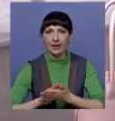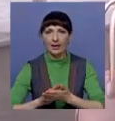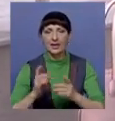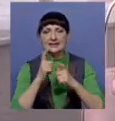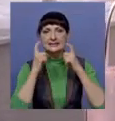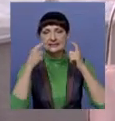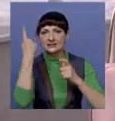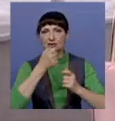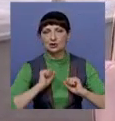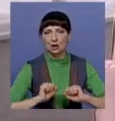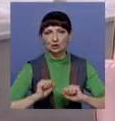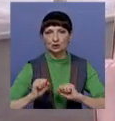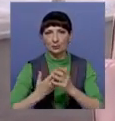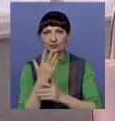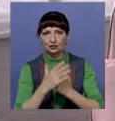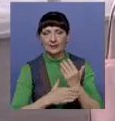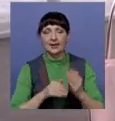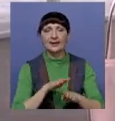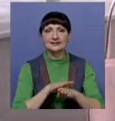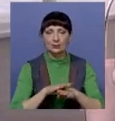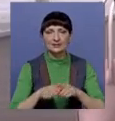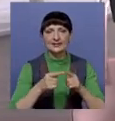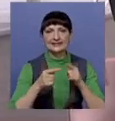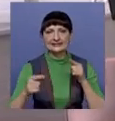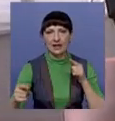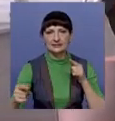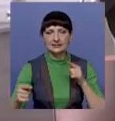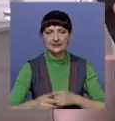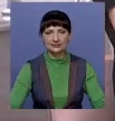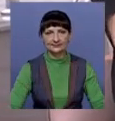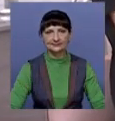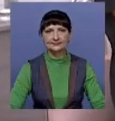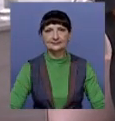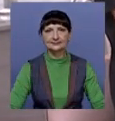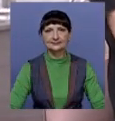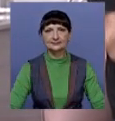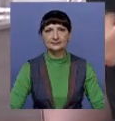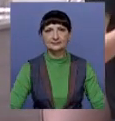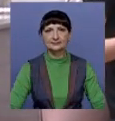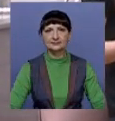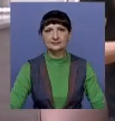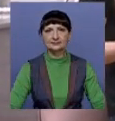средства индивидуальной защиты и соблюдение дистанции. Татьяна Ким, Мирам Исабеков, телеканал «Алматы».